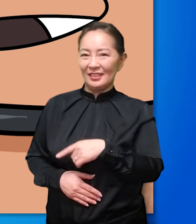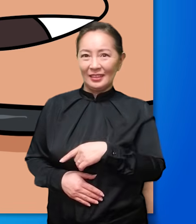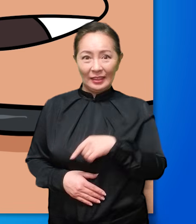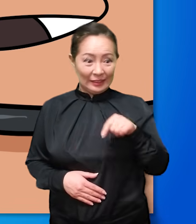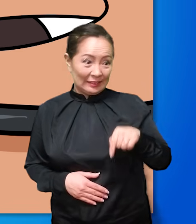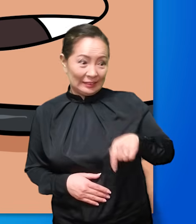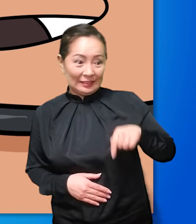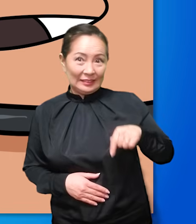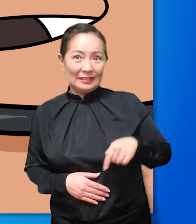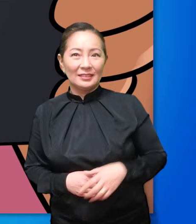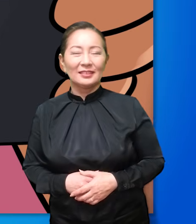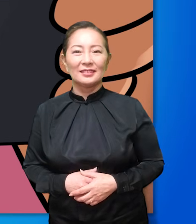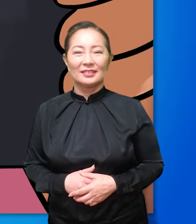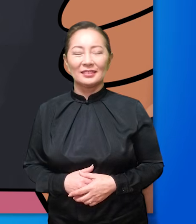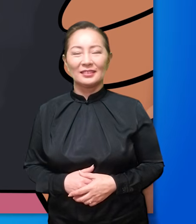Энд ирчихэл та.